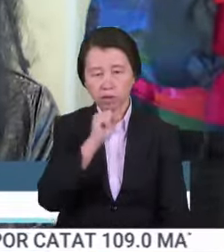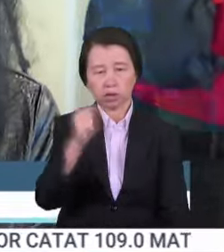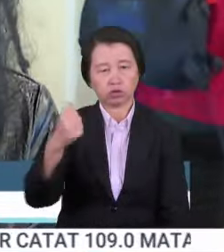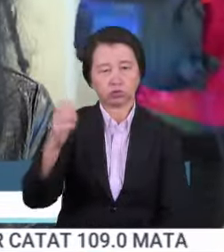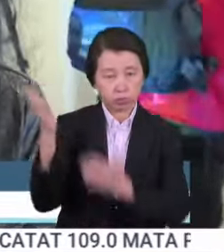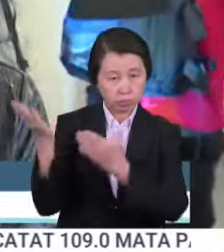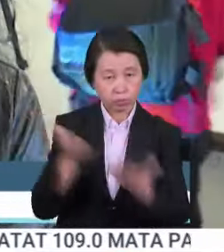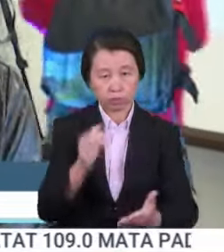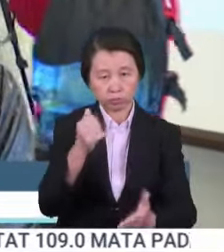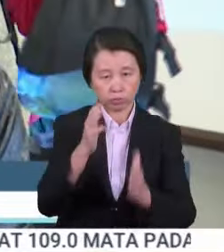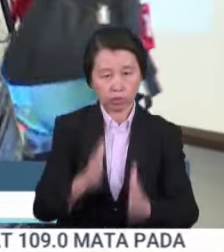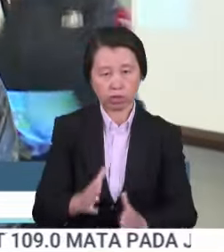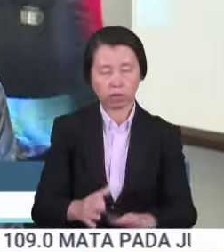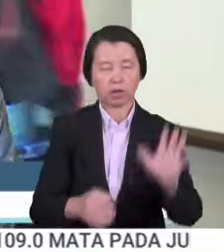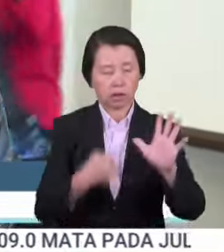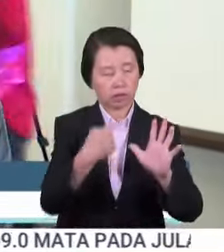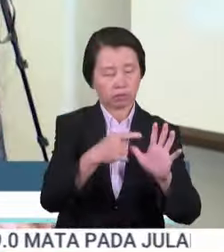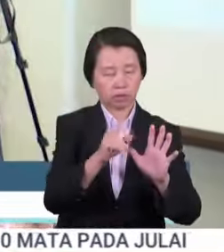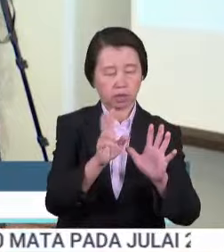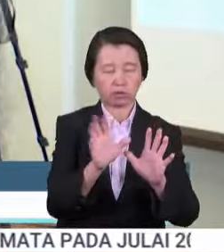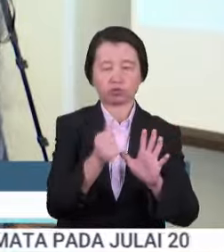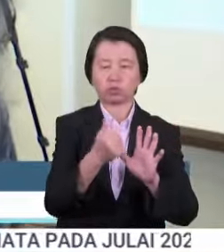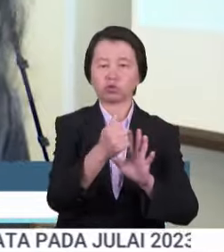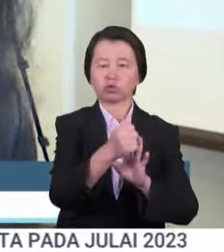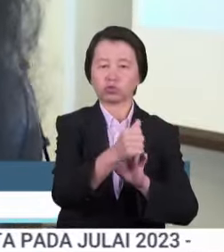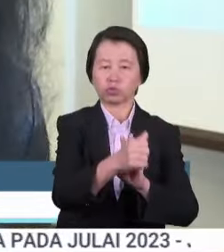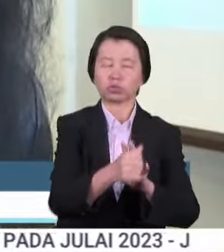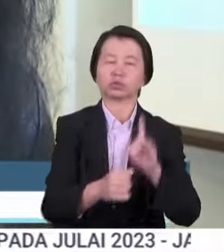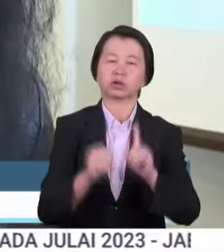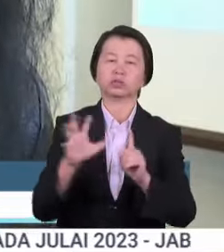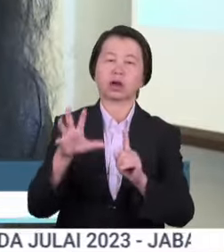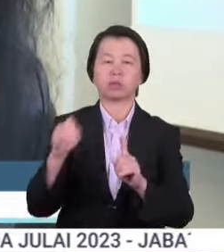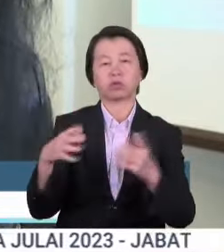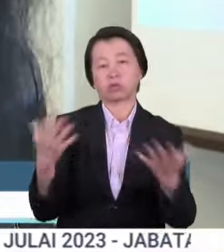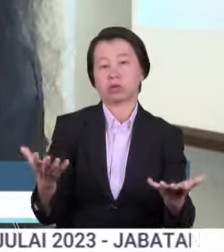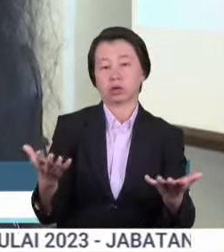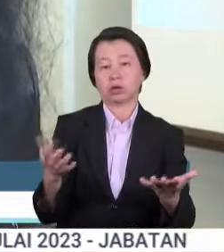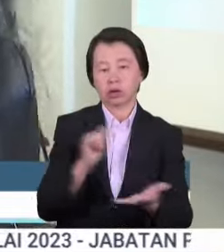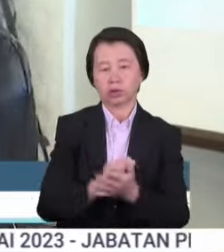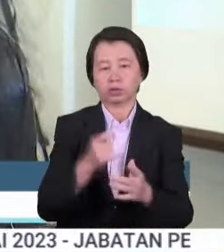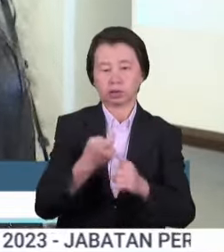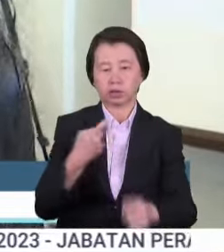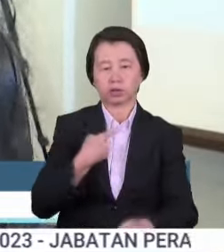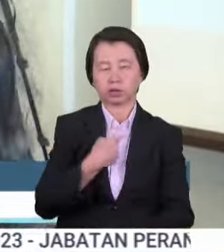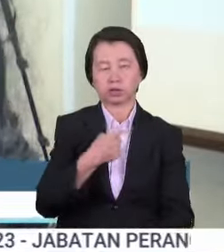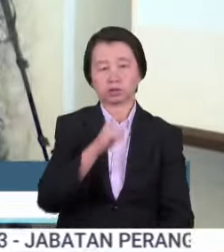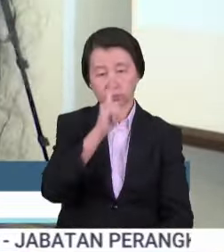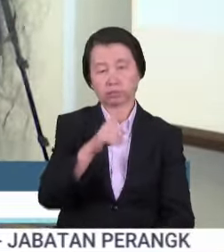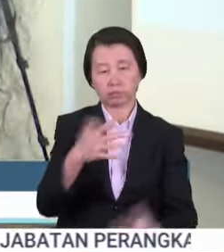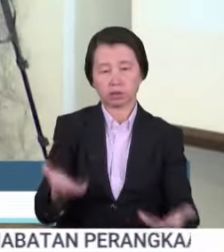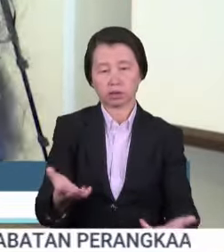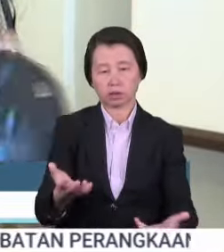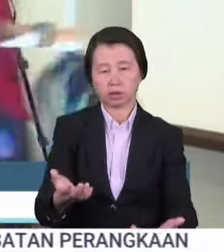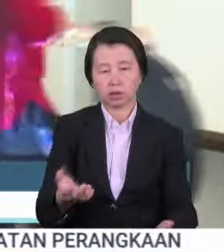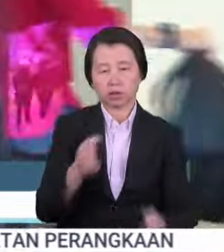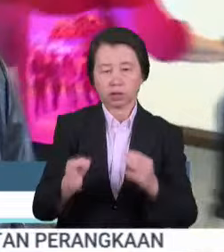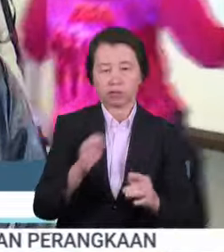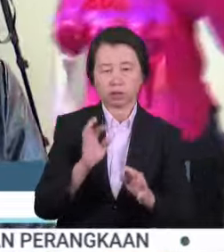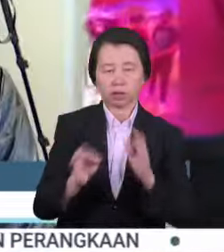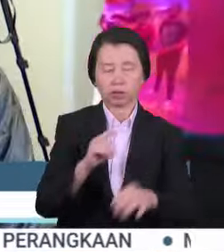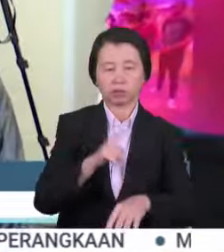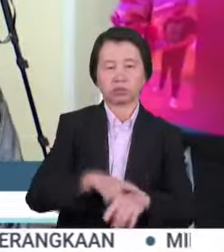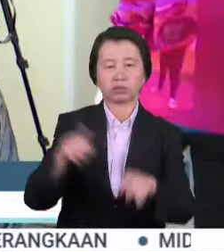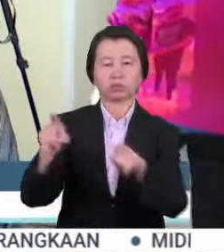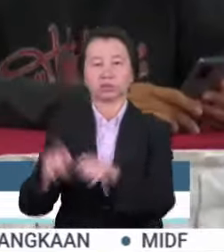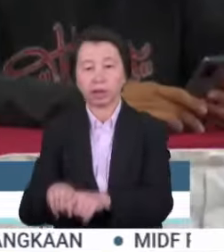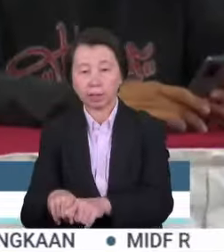10 orang. Kalau 5 band 25 kali 10 dah 250 sebenarnya. Ini daripada kita juga sendiri semula-mula kan. Tapi dalam masa